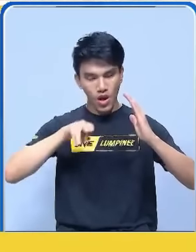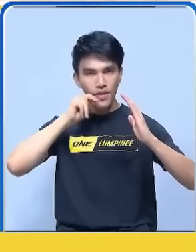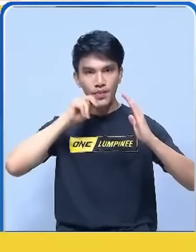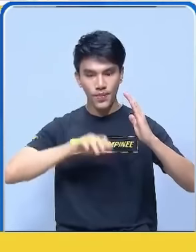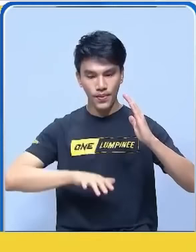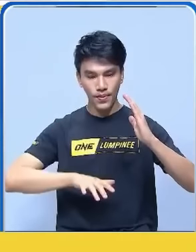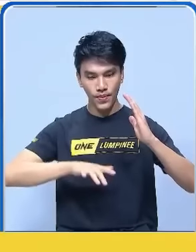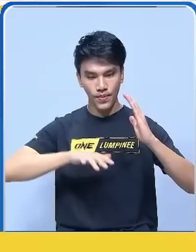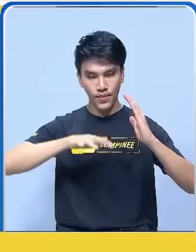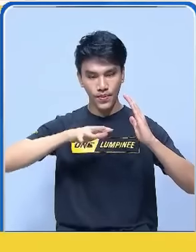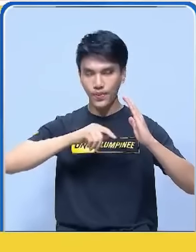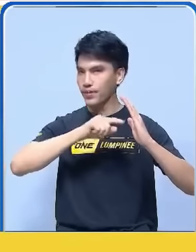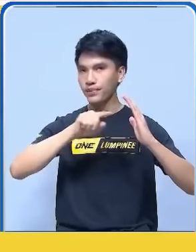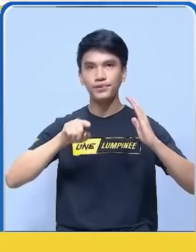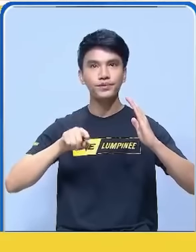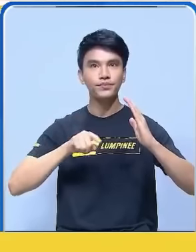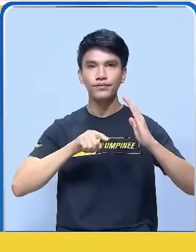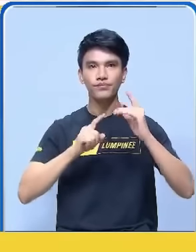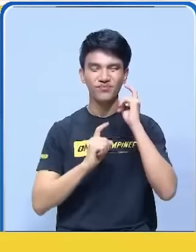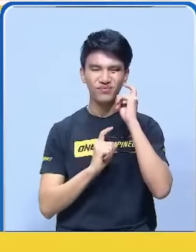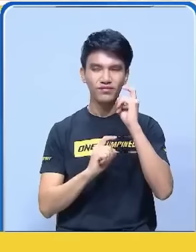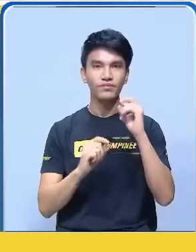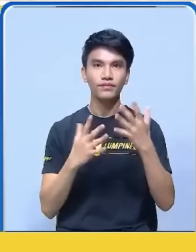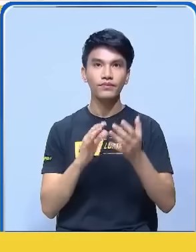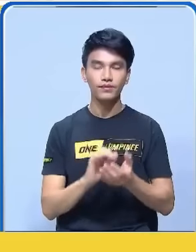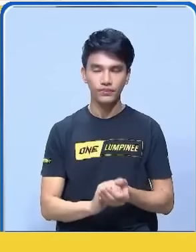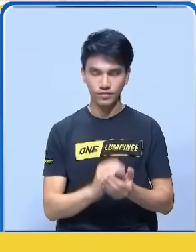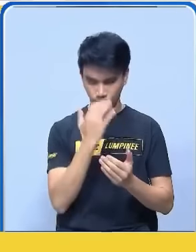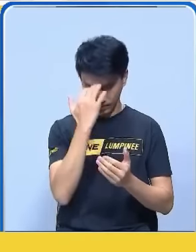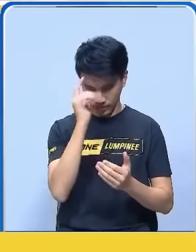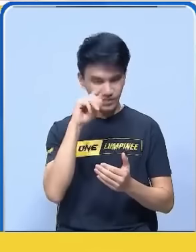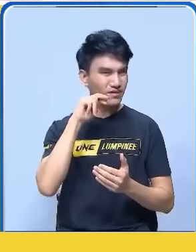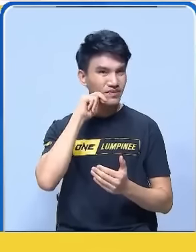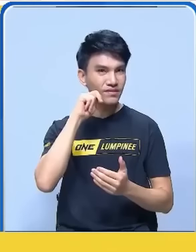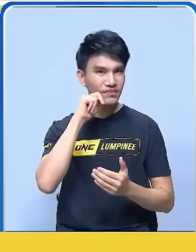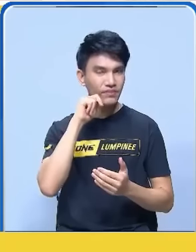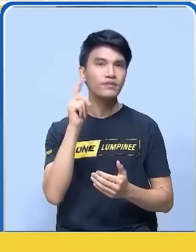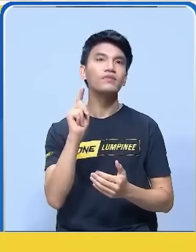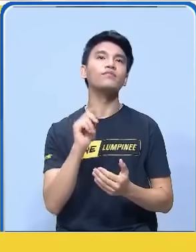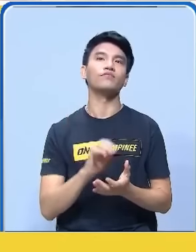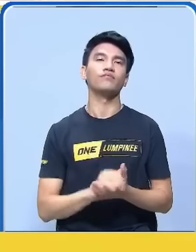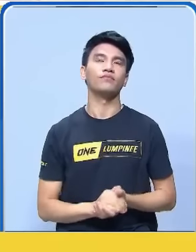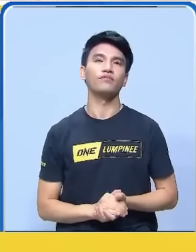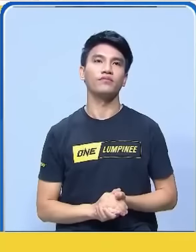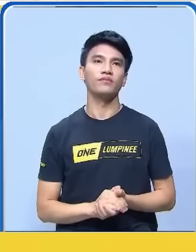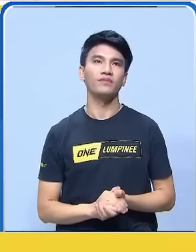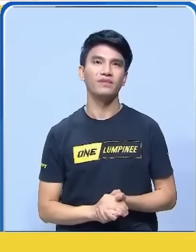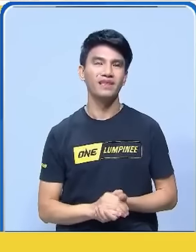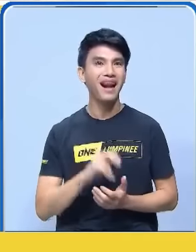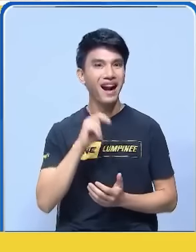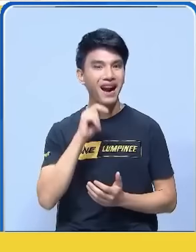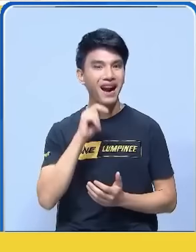ไม่ถึงน้ำไม่ท่วมเนี่ย มันจะไม่อันตรายเพราะว่าน้ำเนี่ยมันซึมเข้าไปในผนังไปน้ำเนี่ยมันทำลายระบบไฟได้นะครับคุ